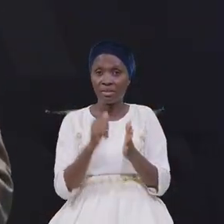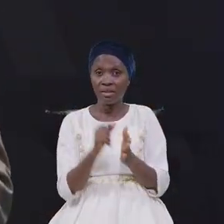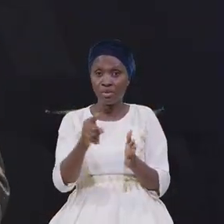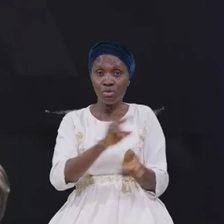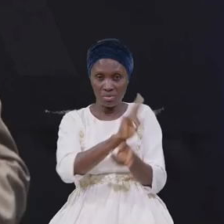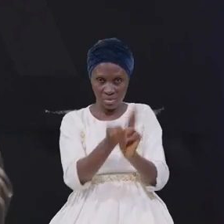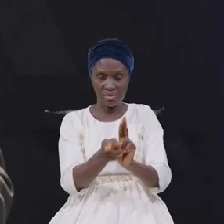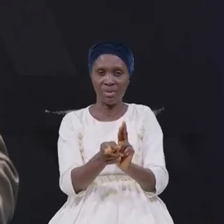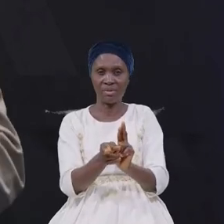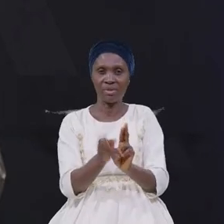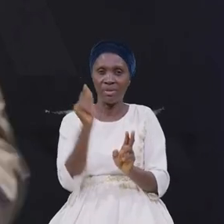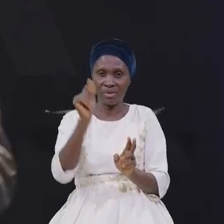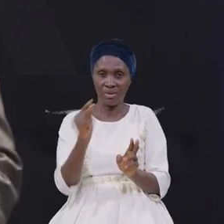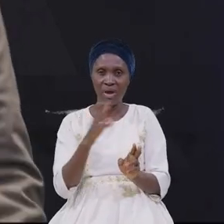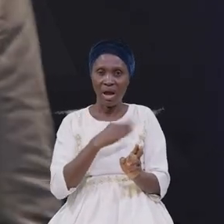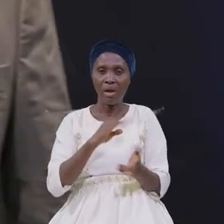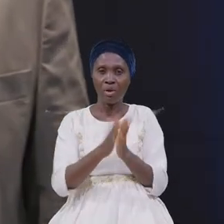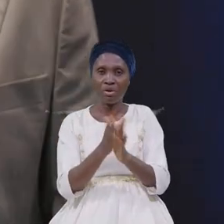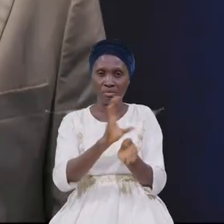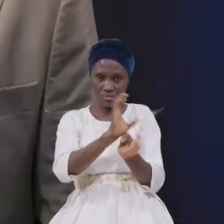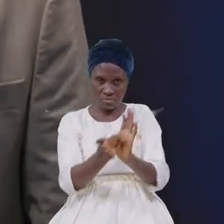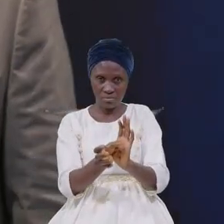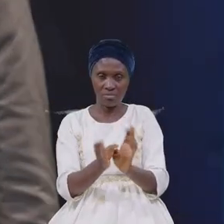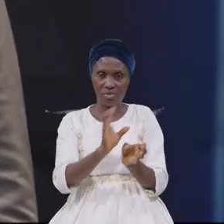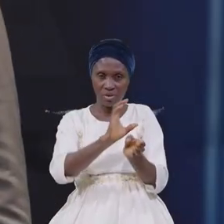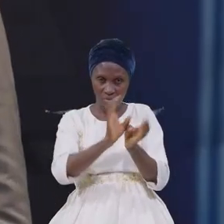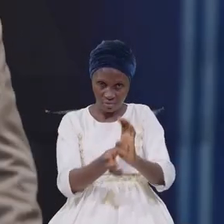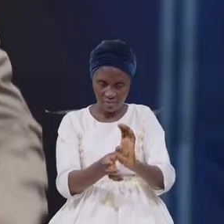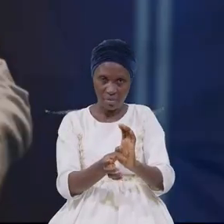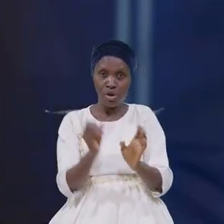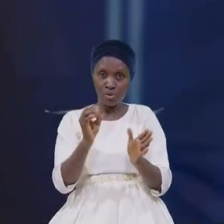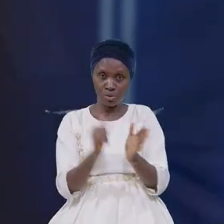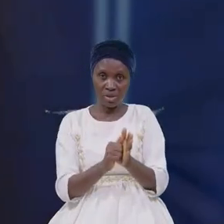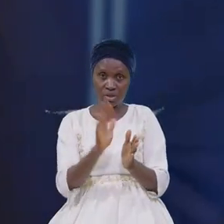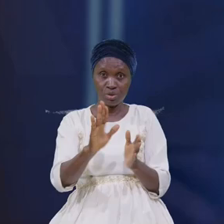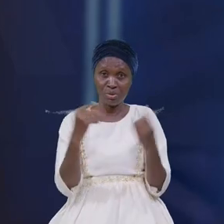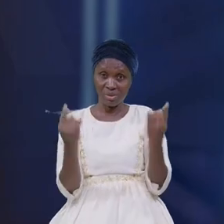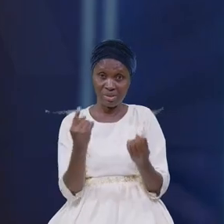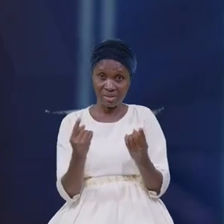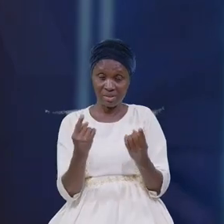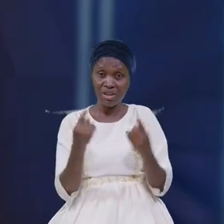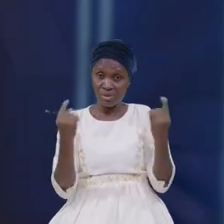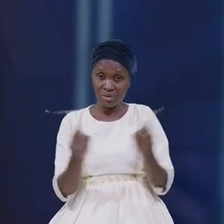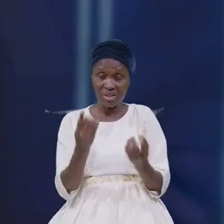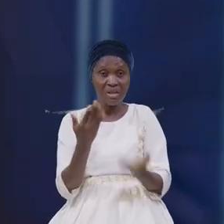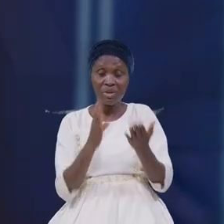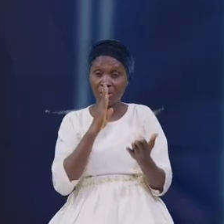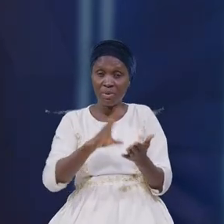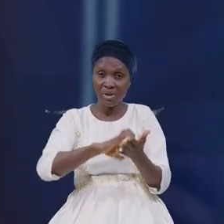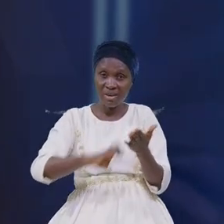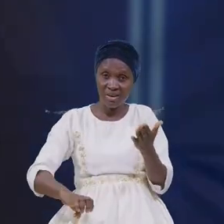Repentez-vous donc et convertissez-vous, la conversion, pour que vos péchés soient